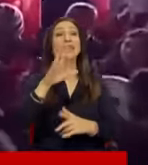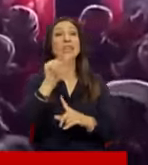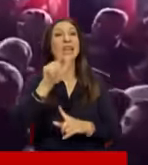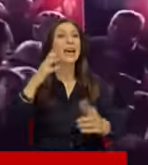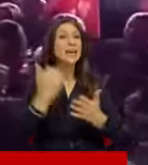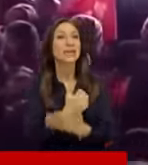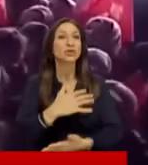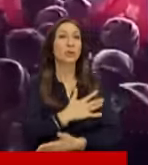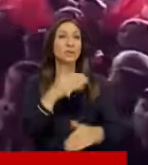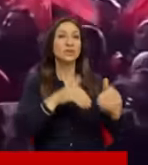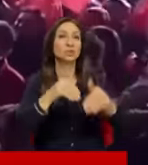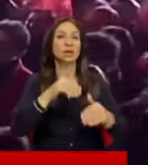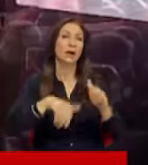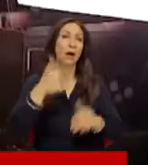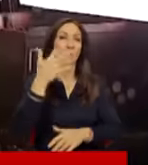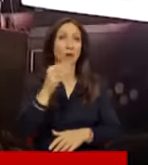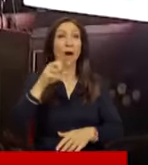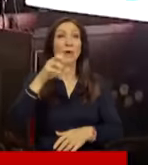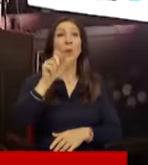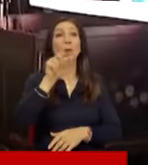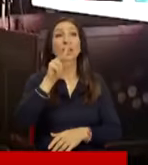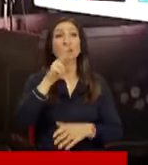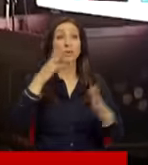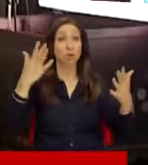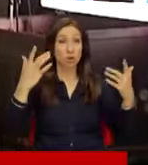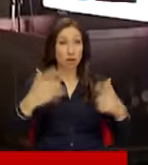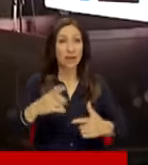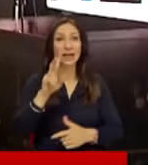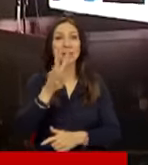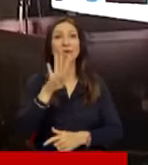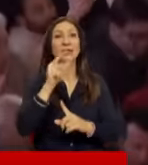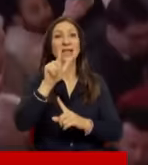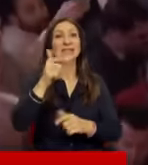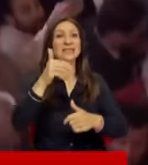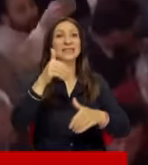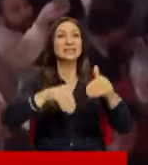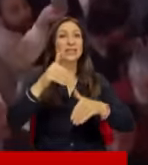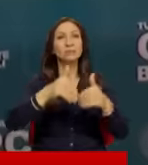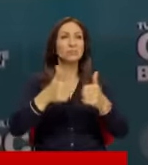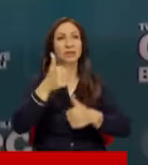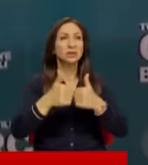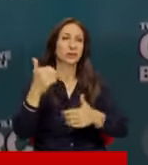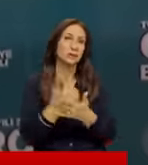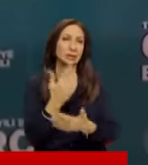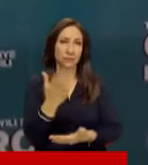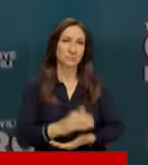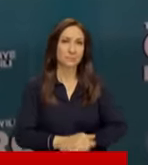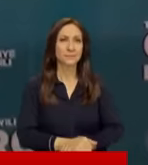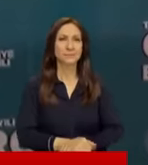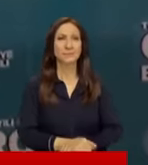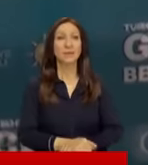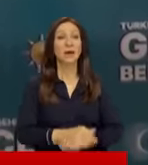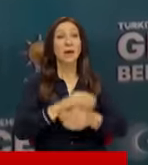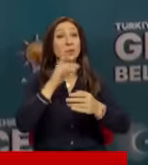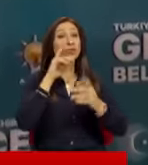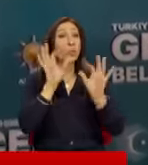CHP seçimin galibi oldu. AK Parti 12'si büyükşehir olmak üzere 24 ilde seçim yarışını önde kapattı. Netice böyle oldu. Her